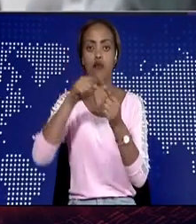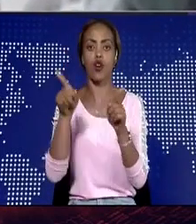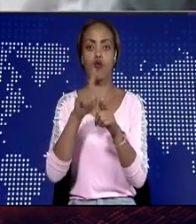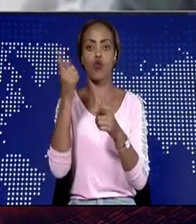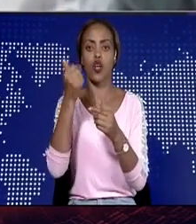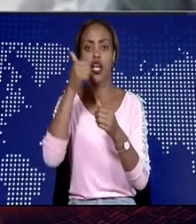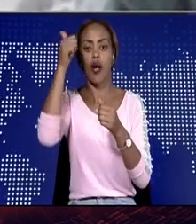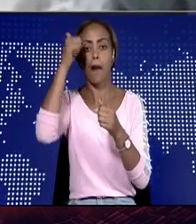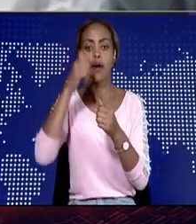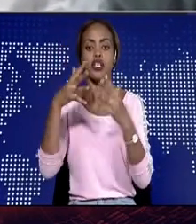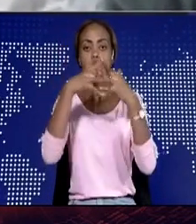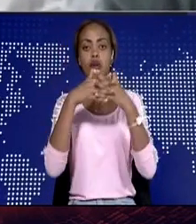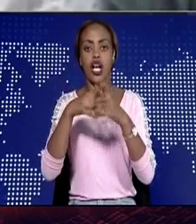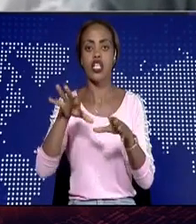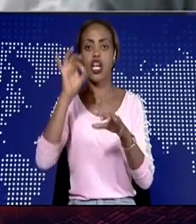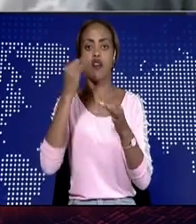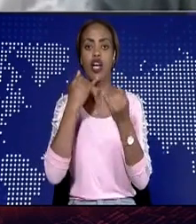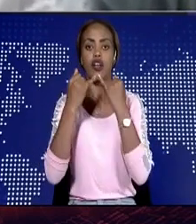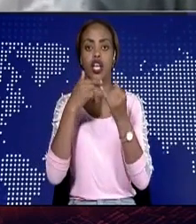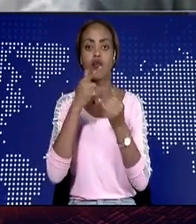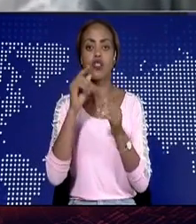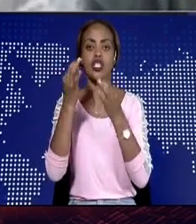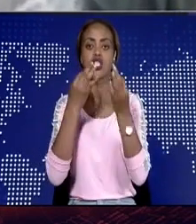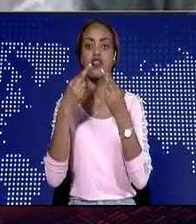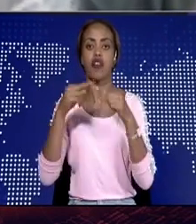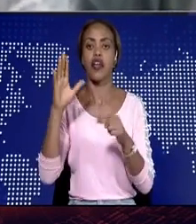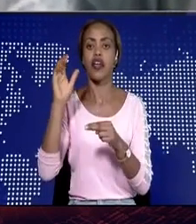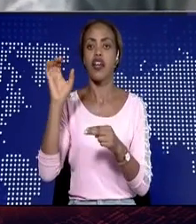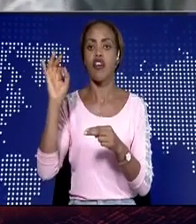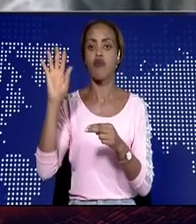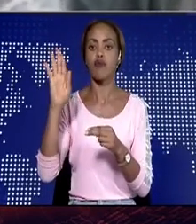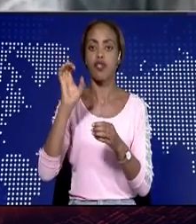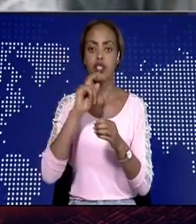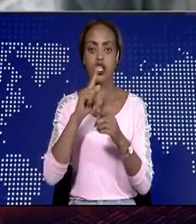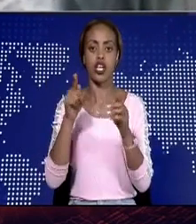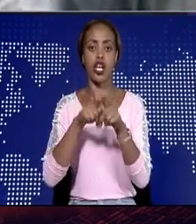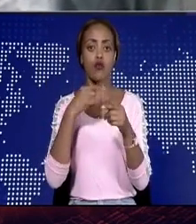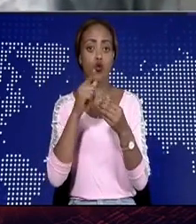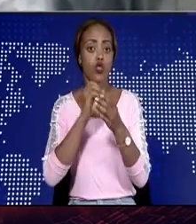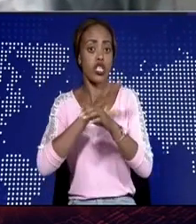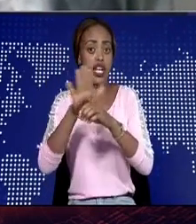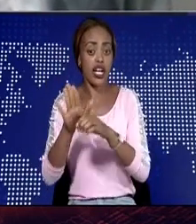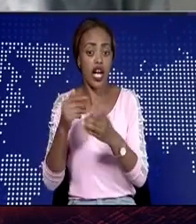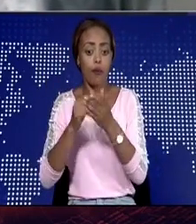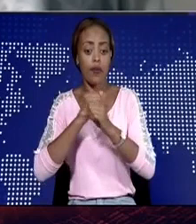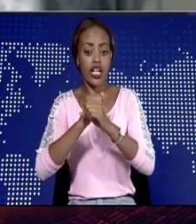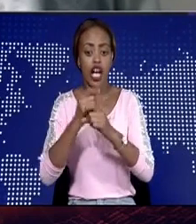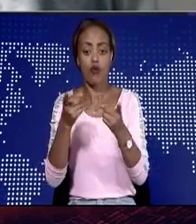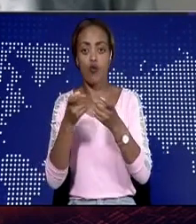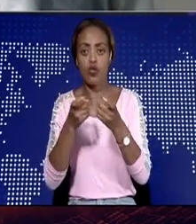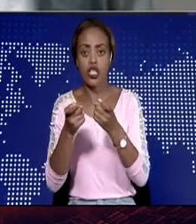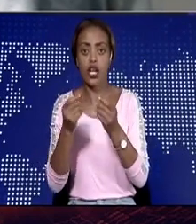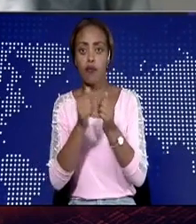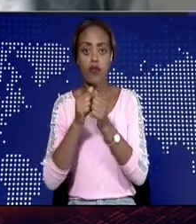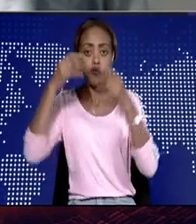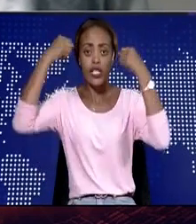خابين بعسى أمريكا عزر خبنا يحبر يتعير الدقيبل صب FBC من قست تحجر عزر جح فيروس أب مكل خال إن مكوت صارن مسمى